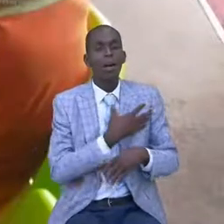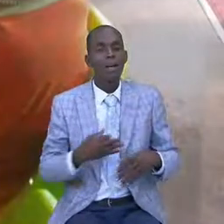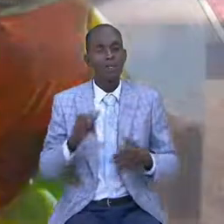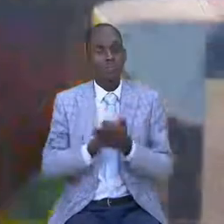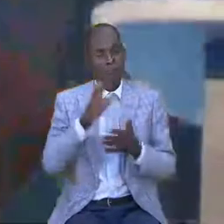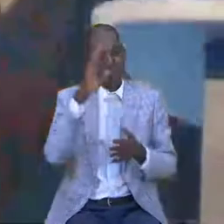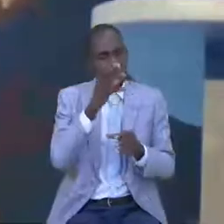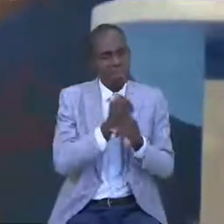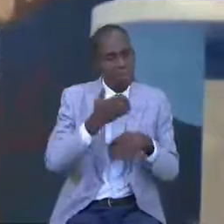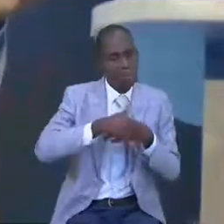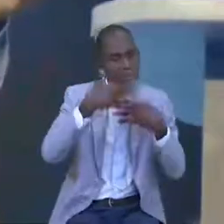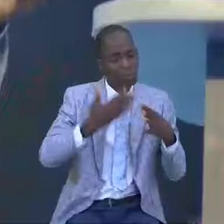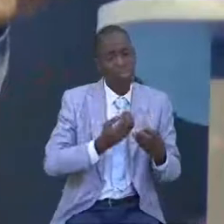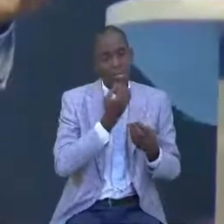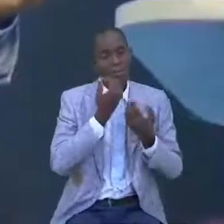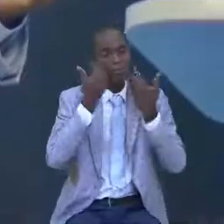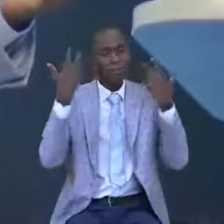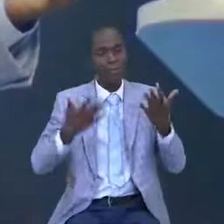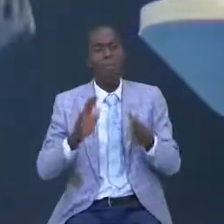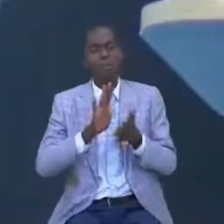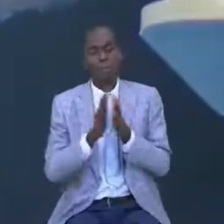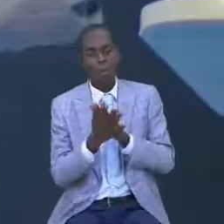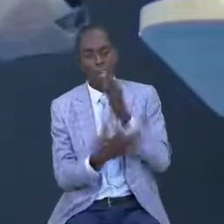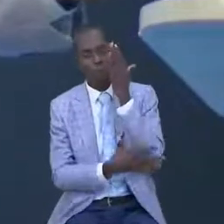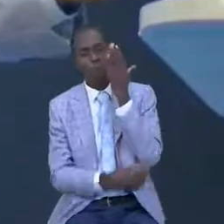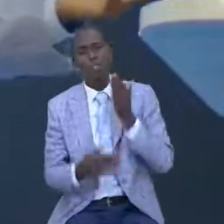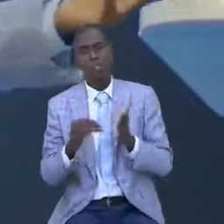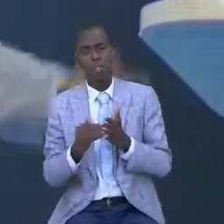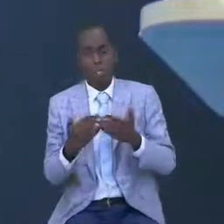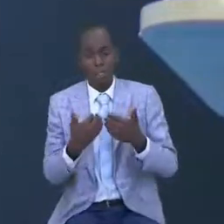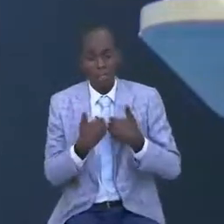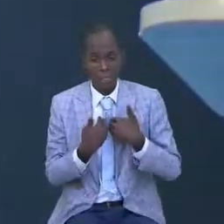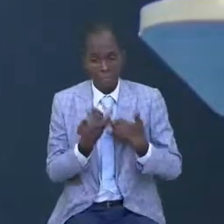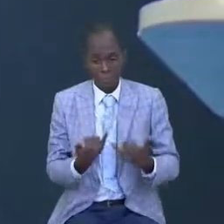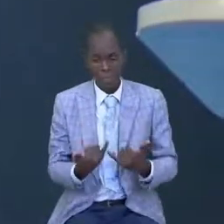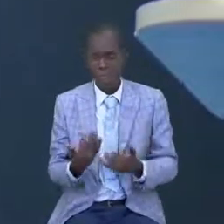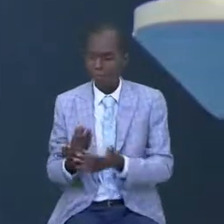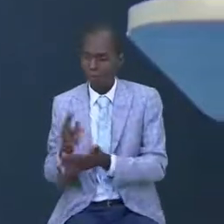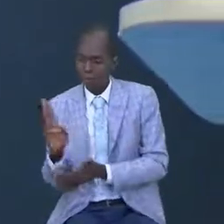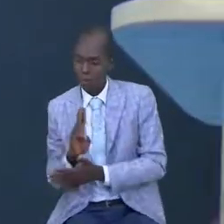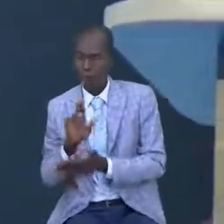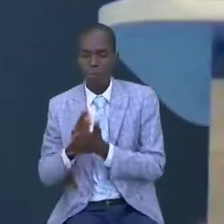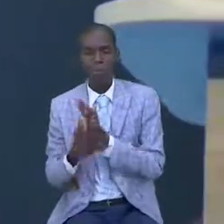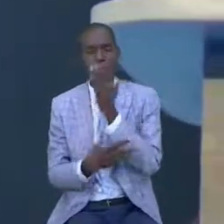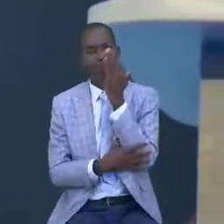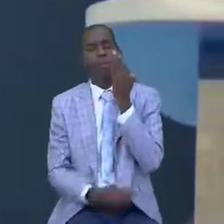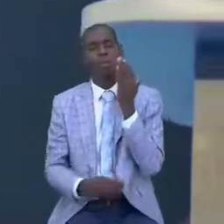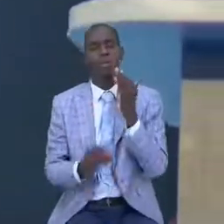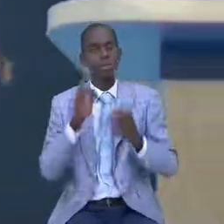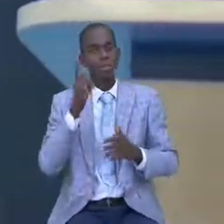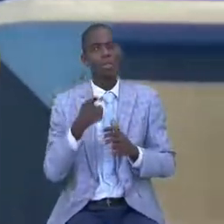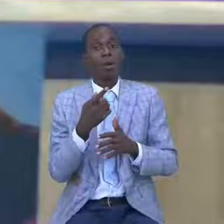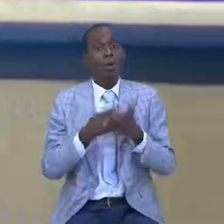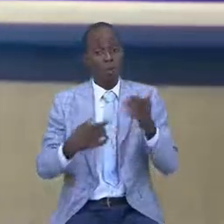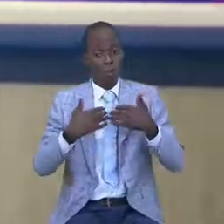c'est seulement acheter du pain. Et après cela, il revient pauvre. Il possède et il dépense. Alors,